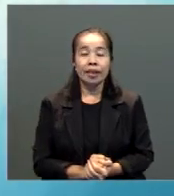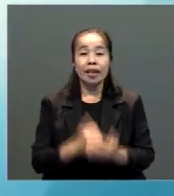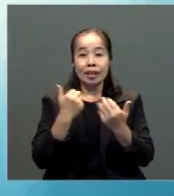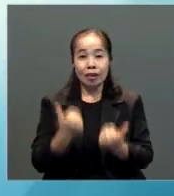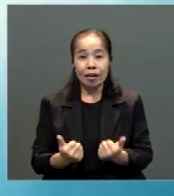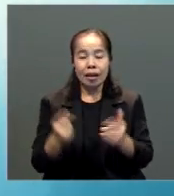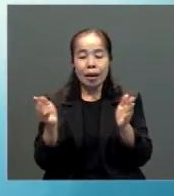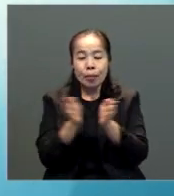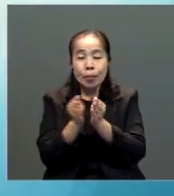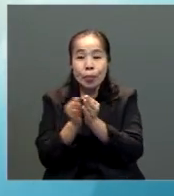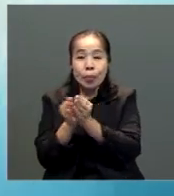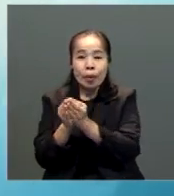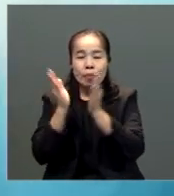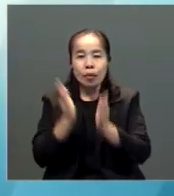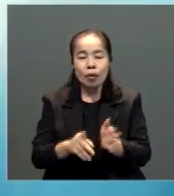รายครับแล้วก็ทำให้ผู้ป่วยยืนยันจะสมวันนี้เป็น